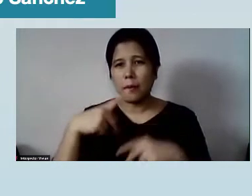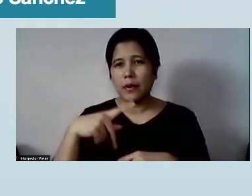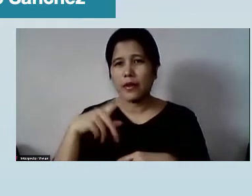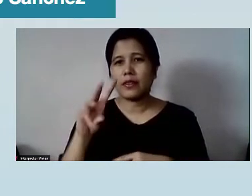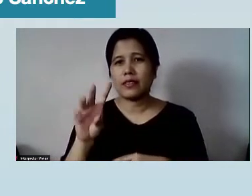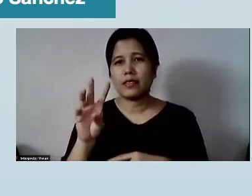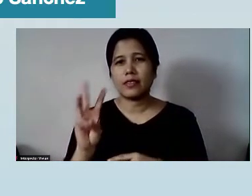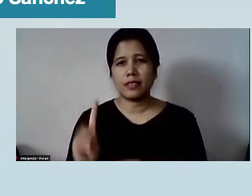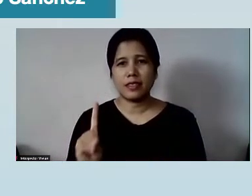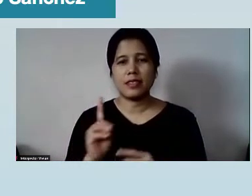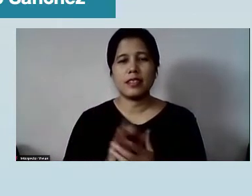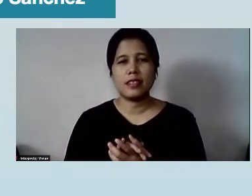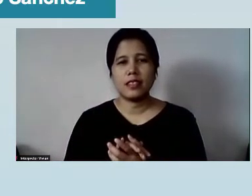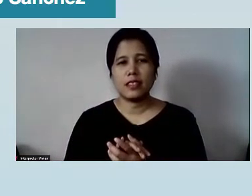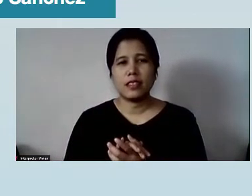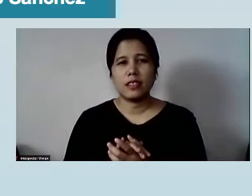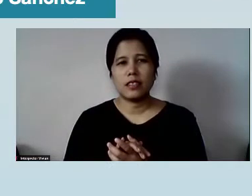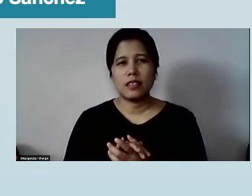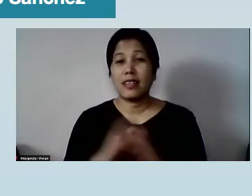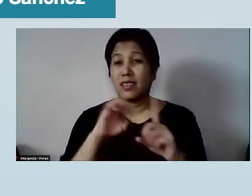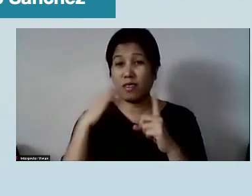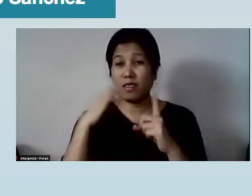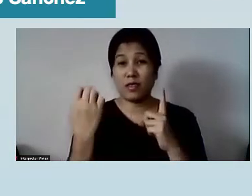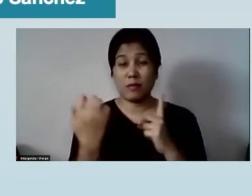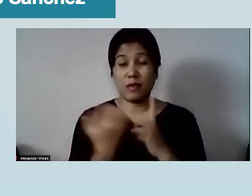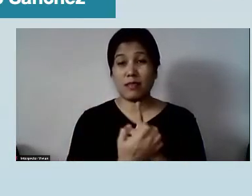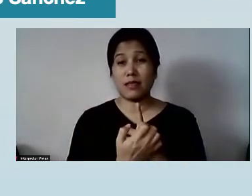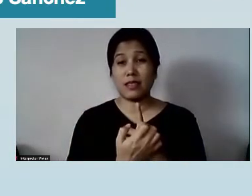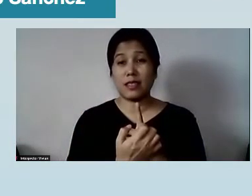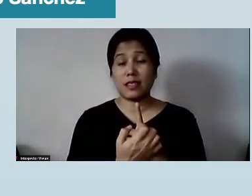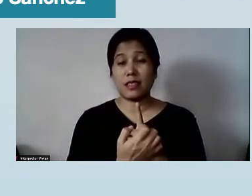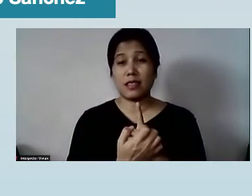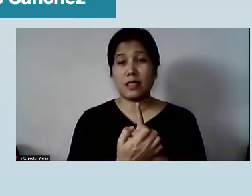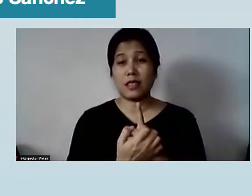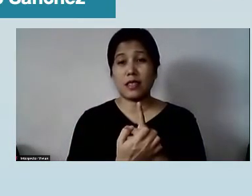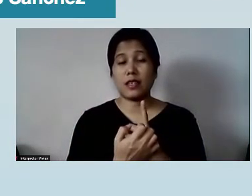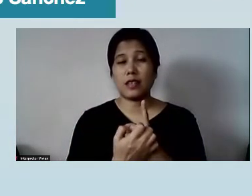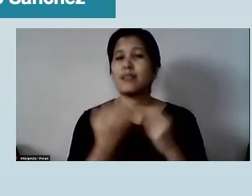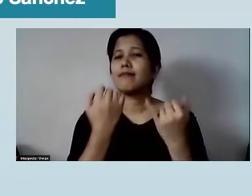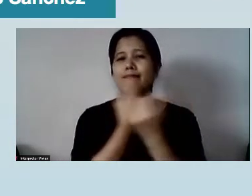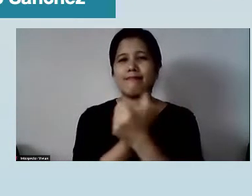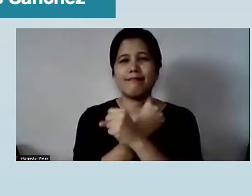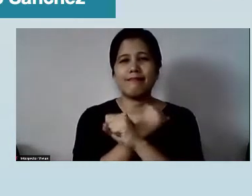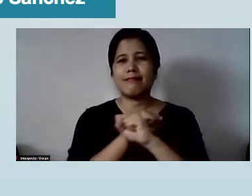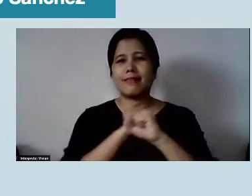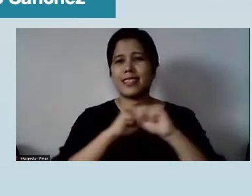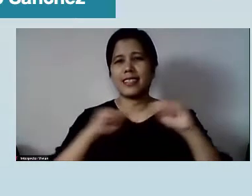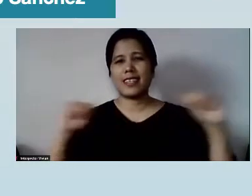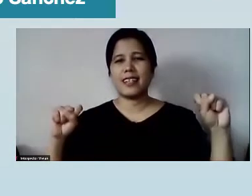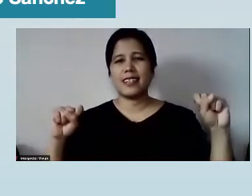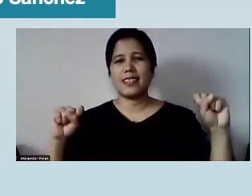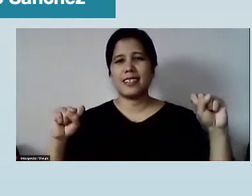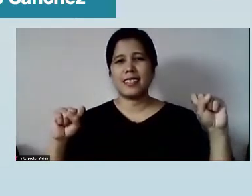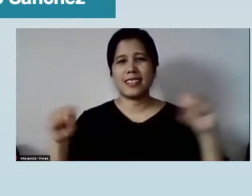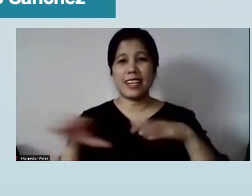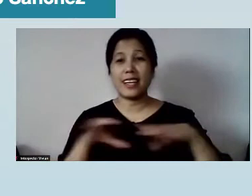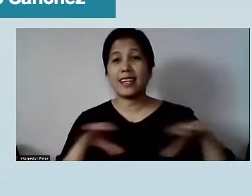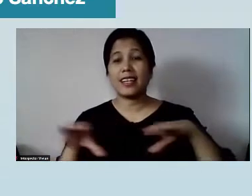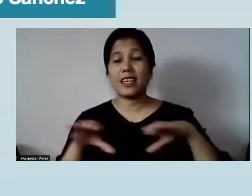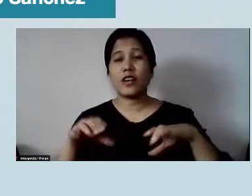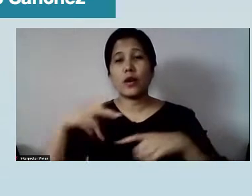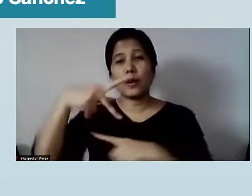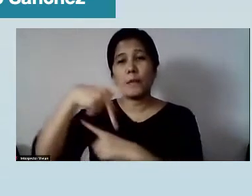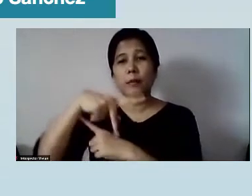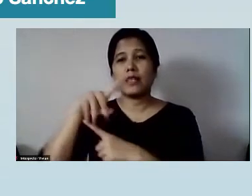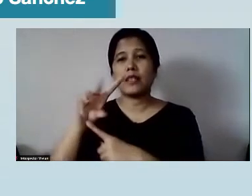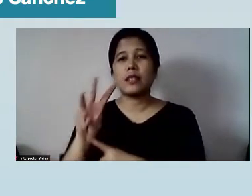No? Yung environment natin para malayang nakakagalaw ang mga taong may kapansanan. 1983